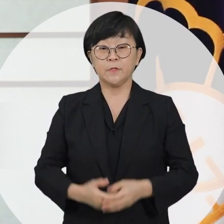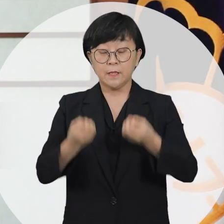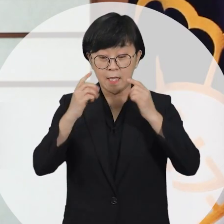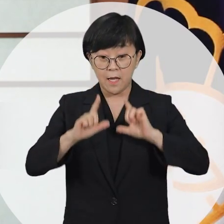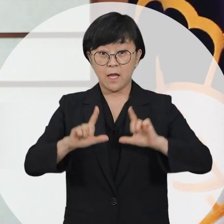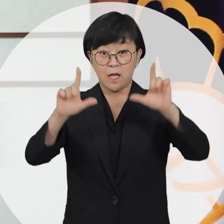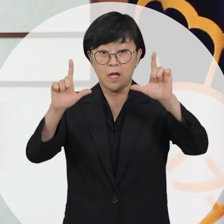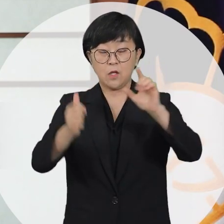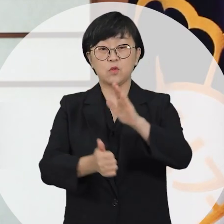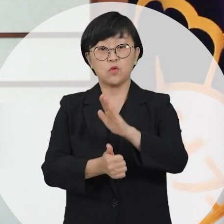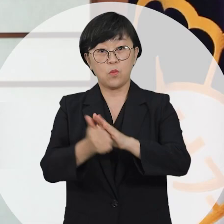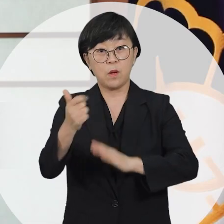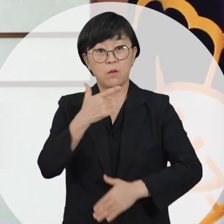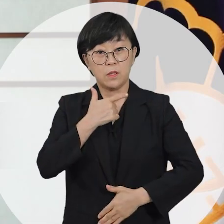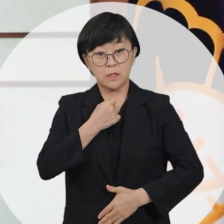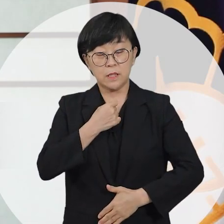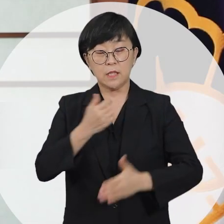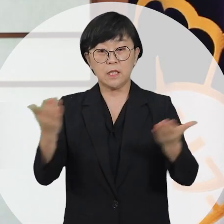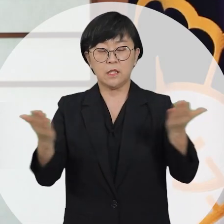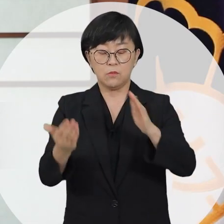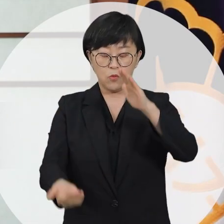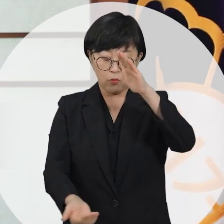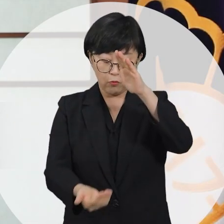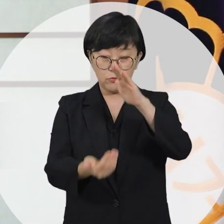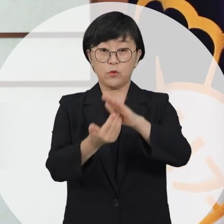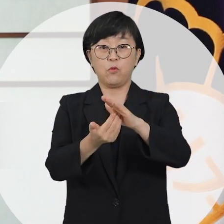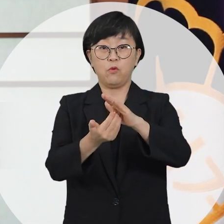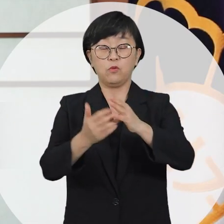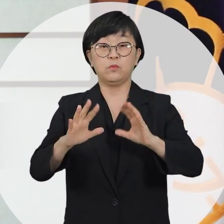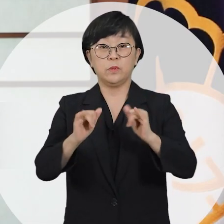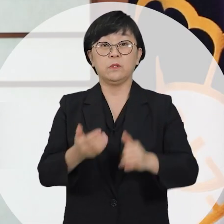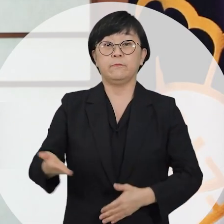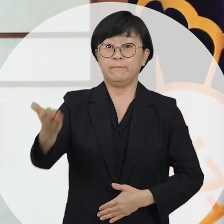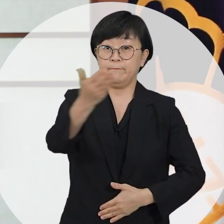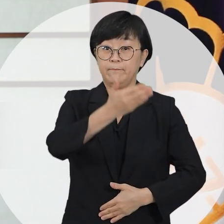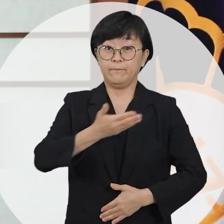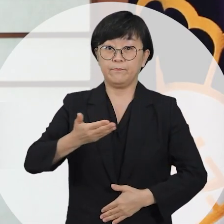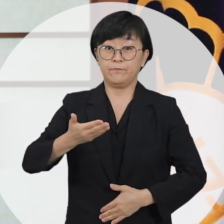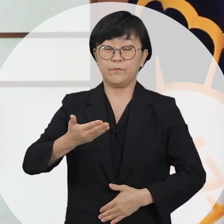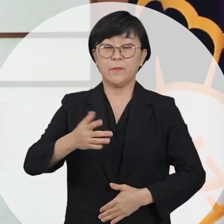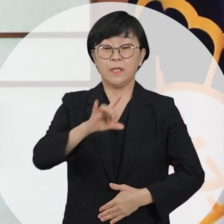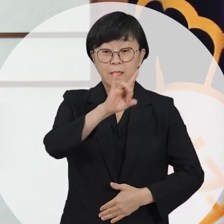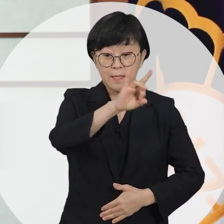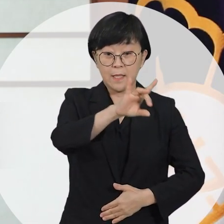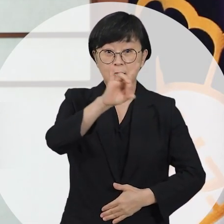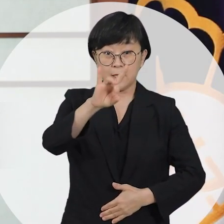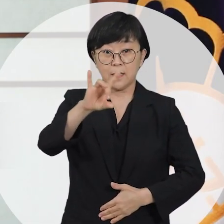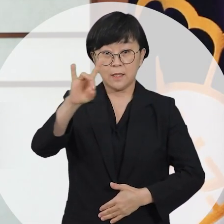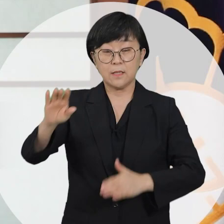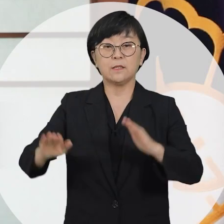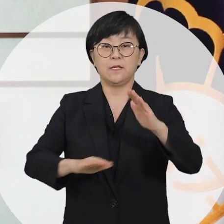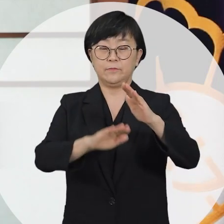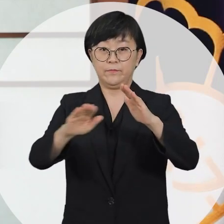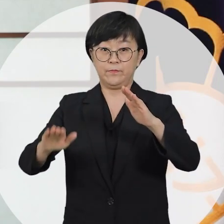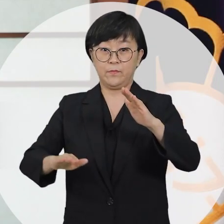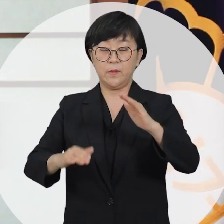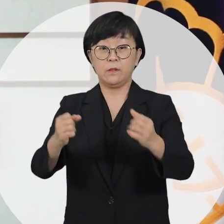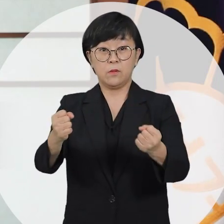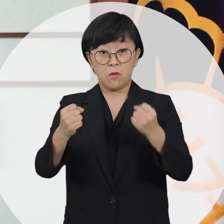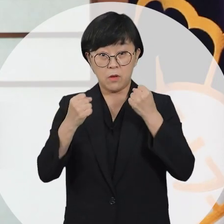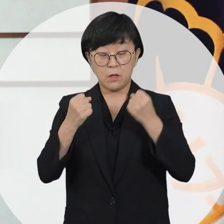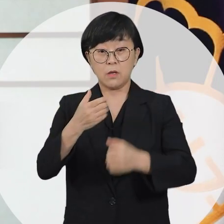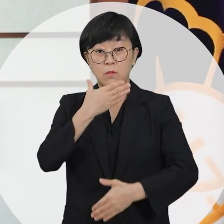새해에는 소망하시는 모든 일이 이루어지고 국민 여러분 한 분 한 분의 가정에